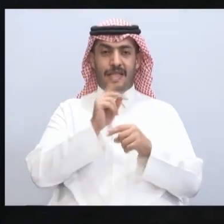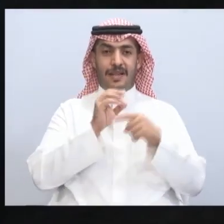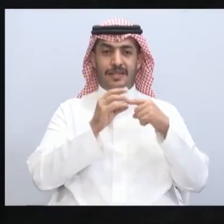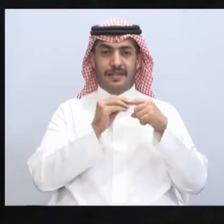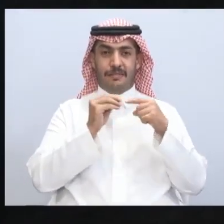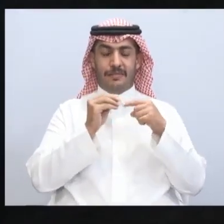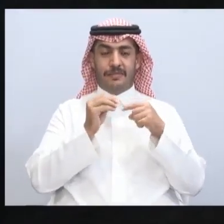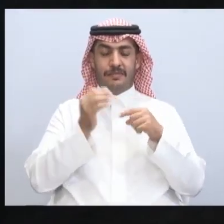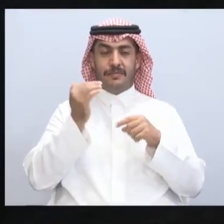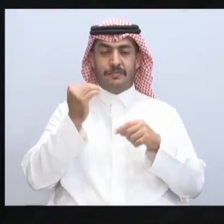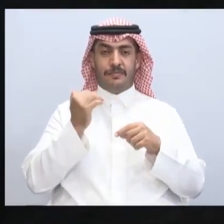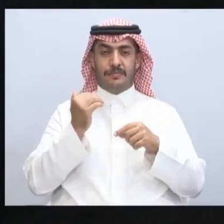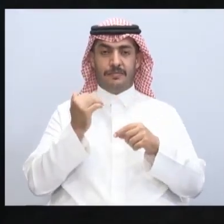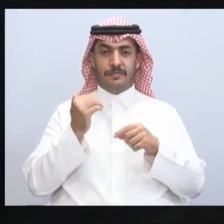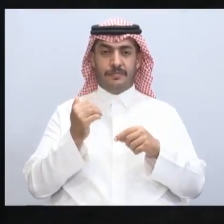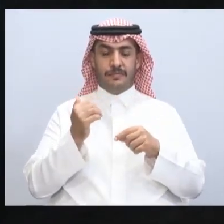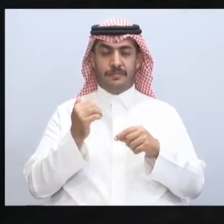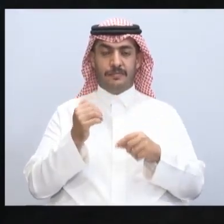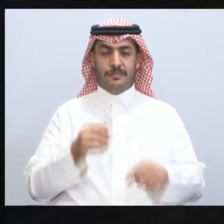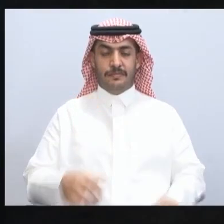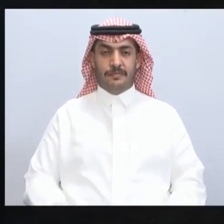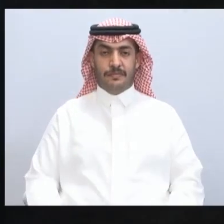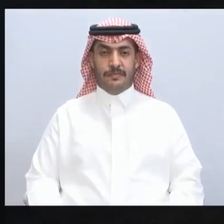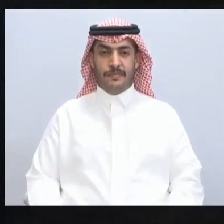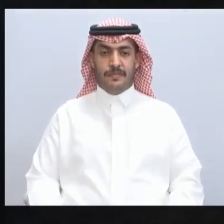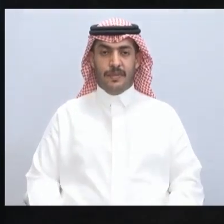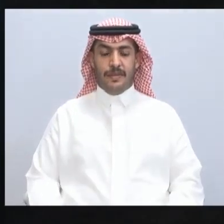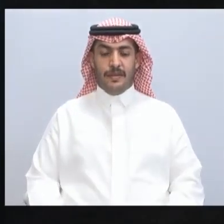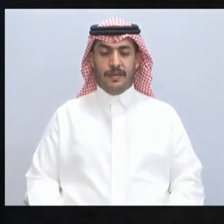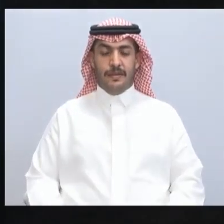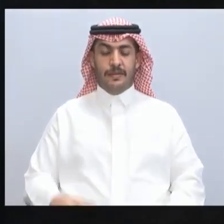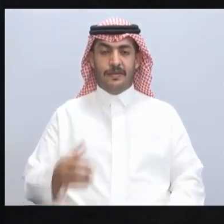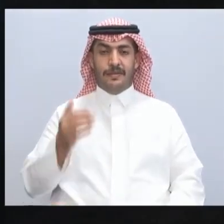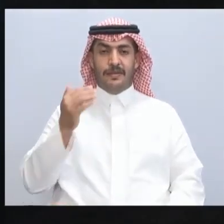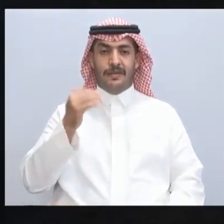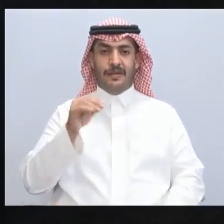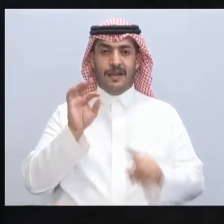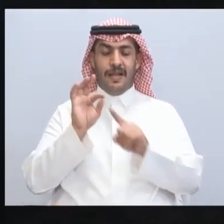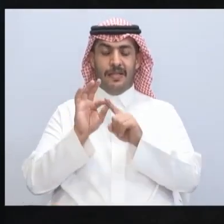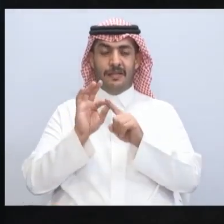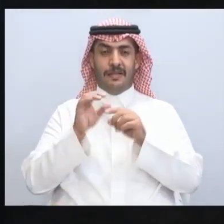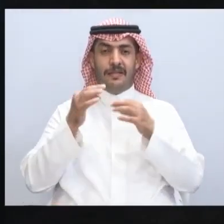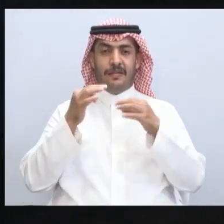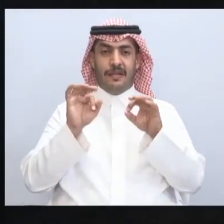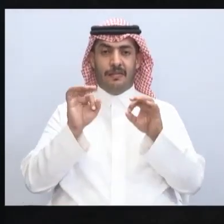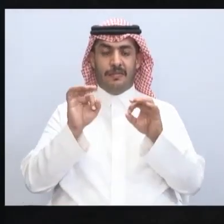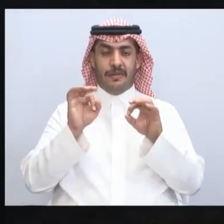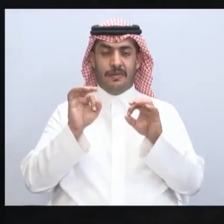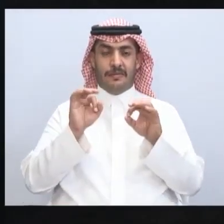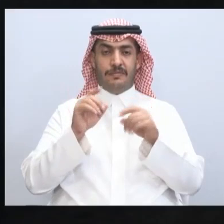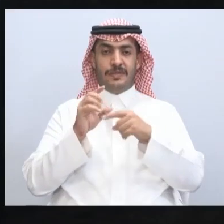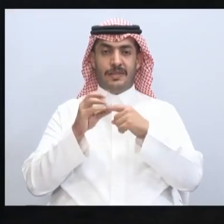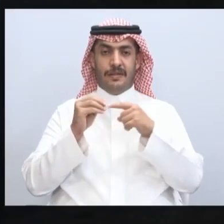وسلبي ايضا مبدعين وصراع بين هدفين جميعها